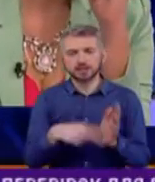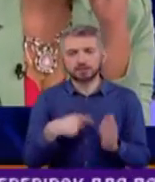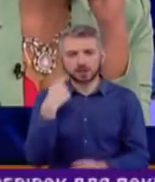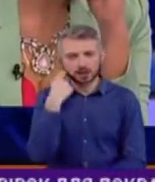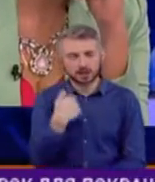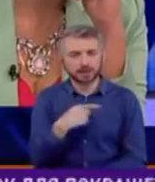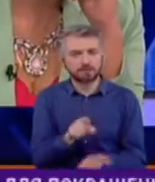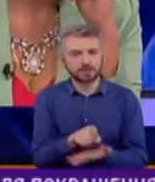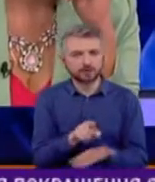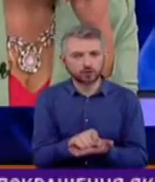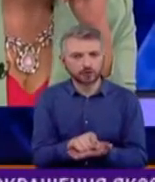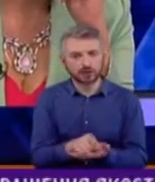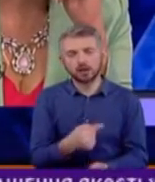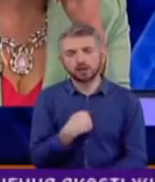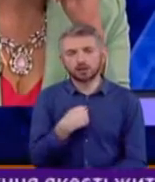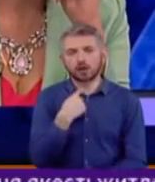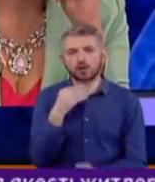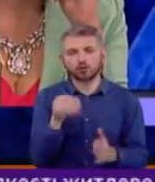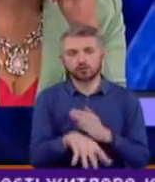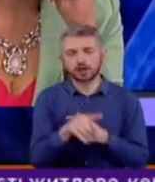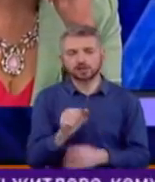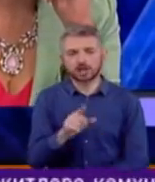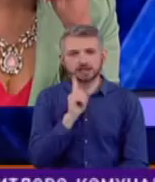я пенсіонер, і я голосував за